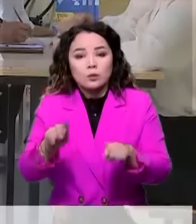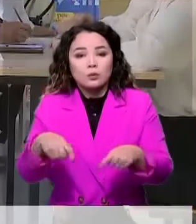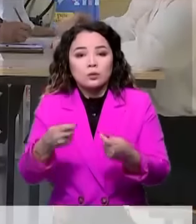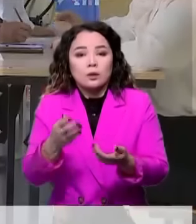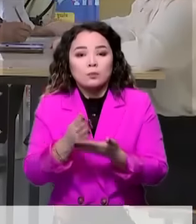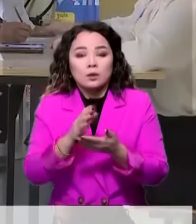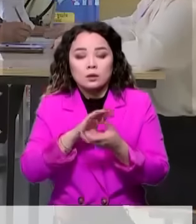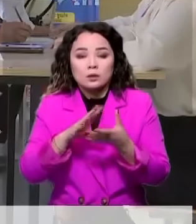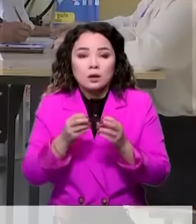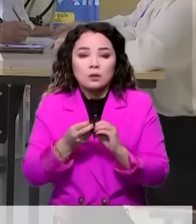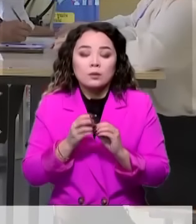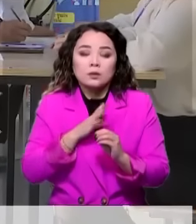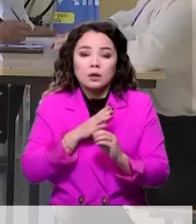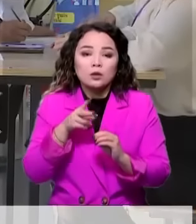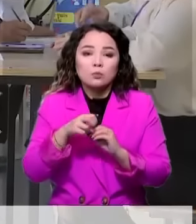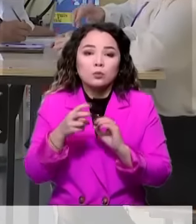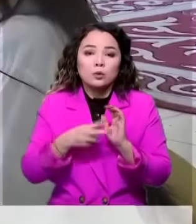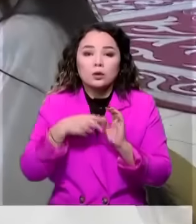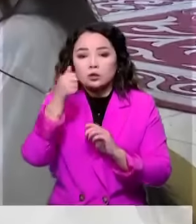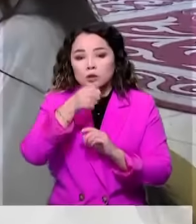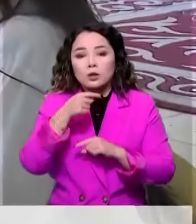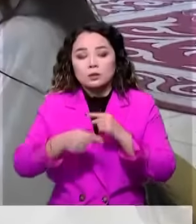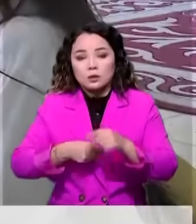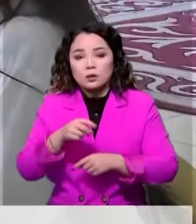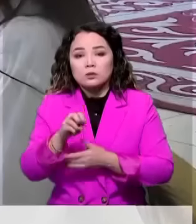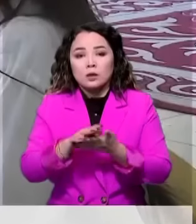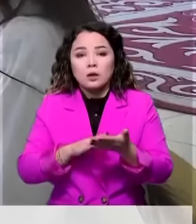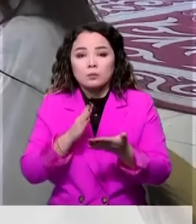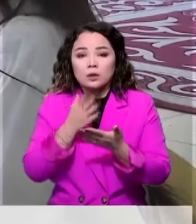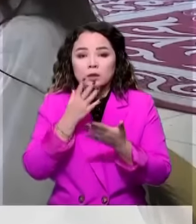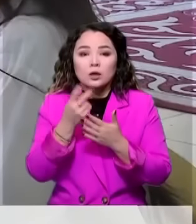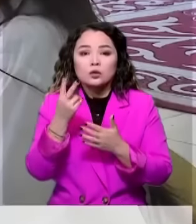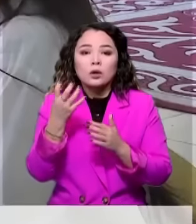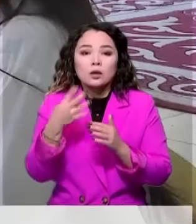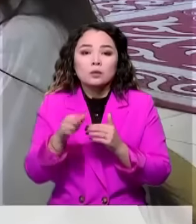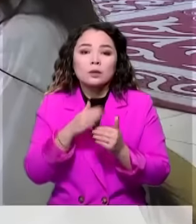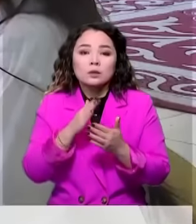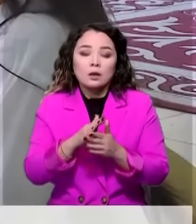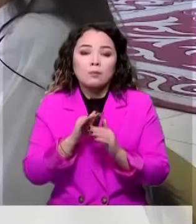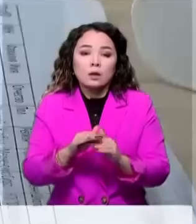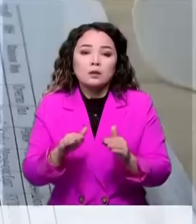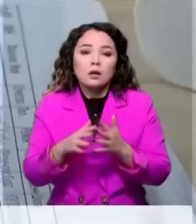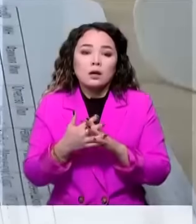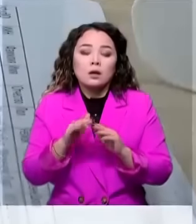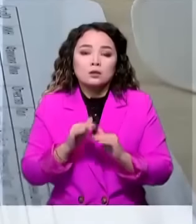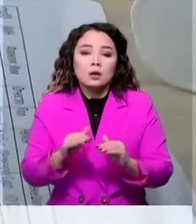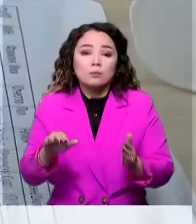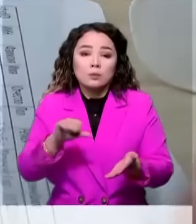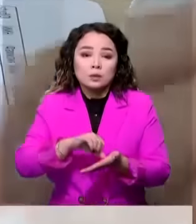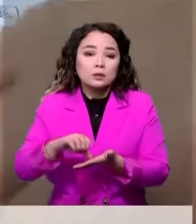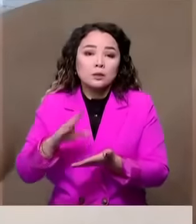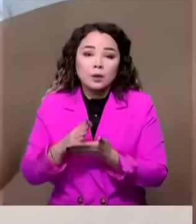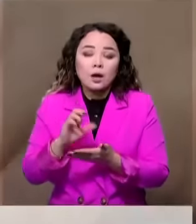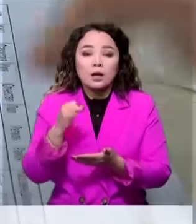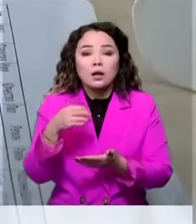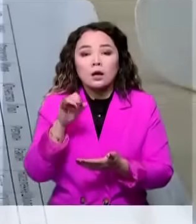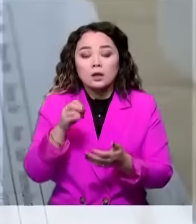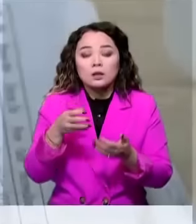олимпиада 2017 жылдан бері дәстүрлі түрде өтеді. Осы уақыт аралығында 240 мыңнан аса ауыл баласы қатысқан. Қазір Айқанат түлектері